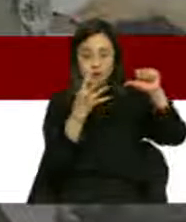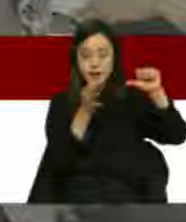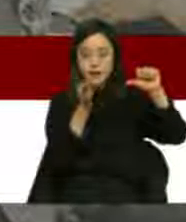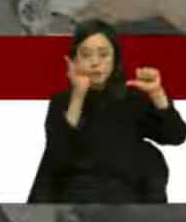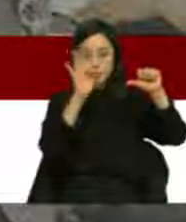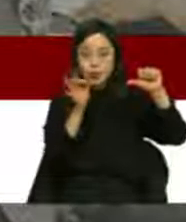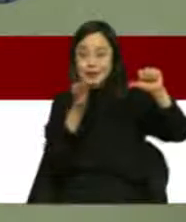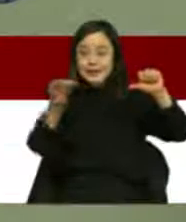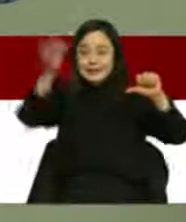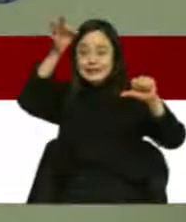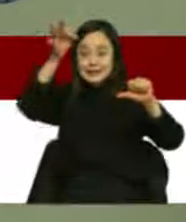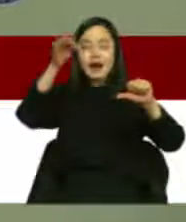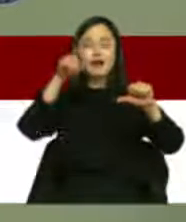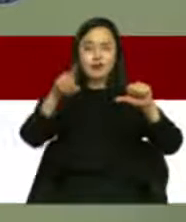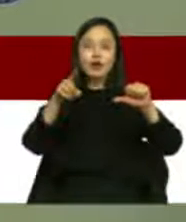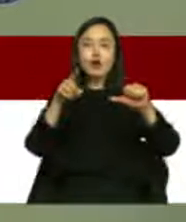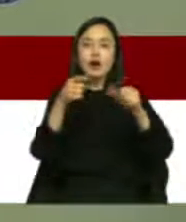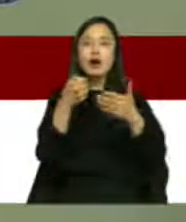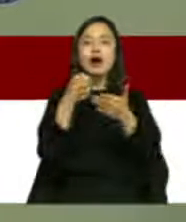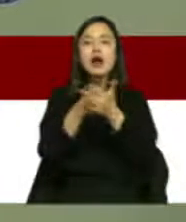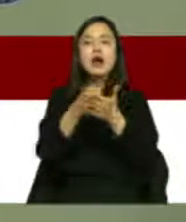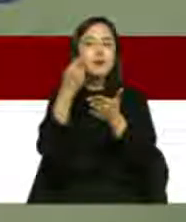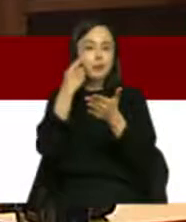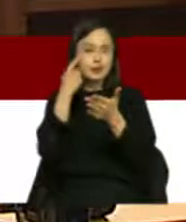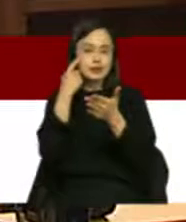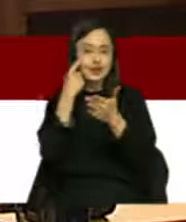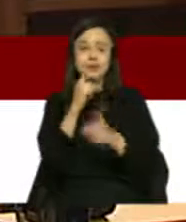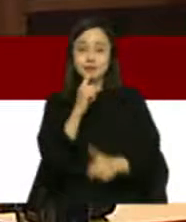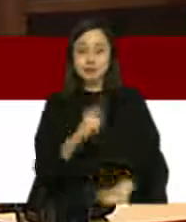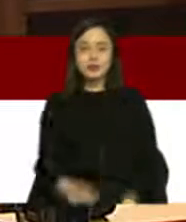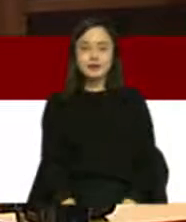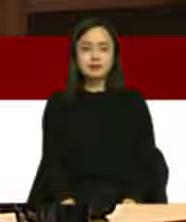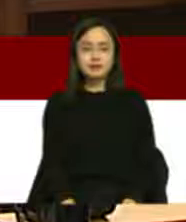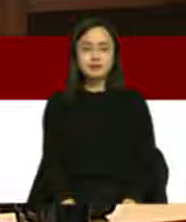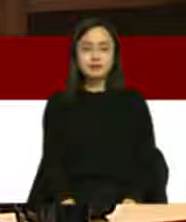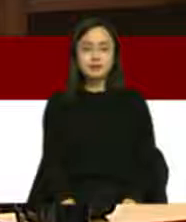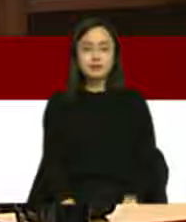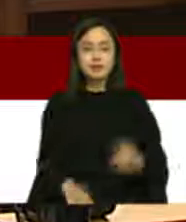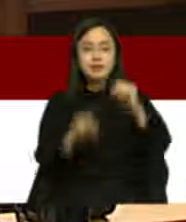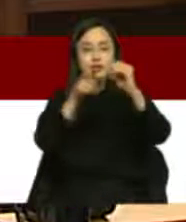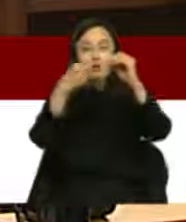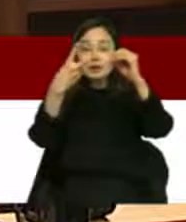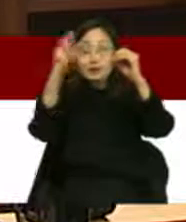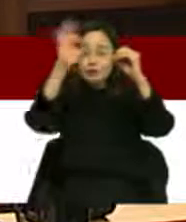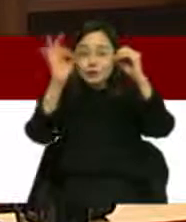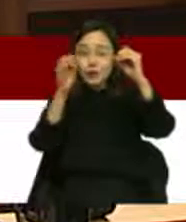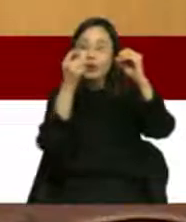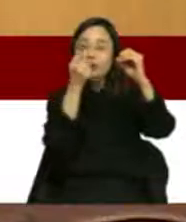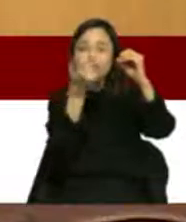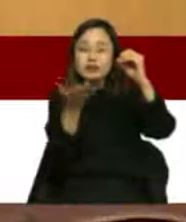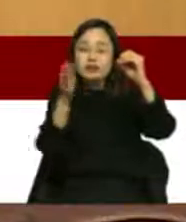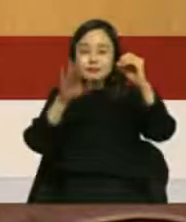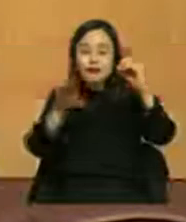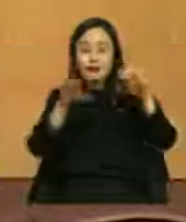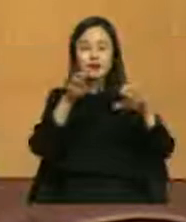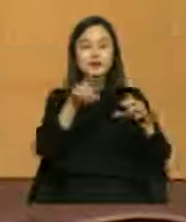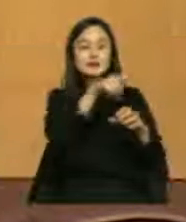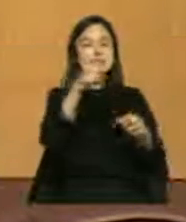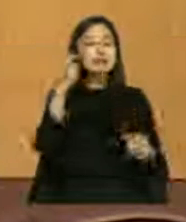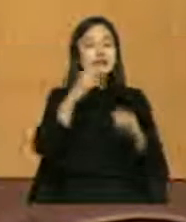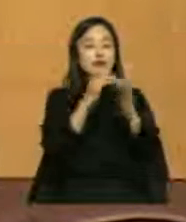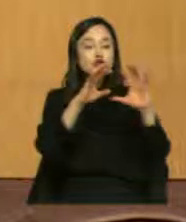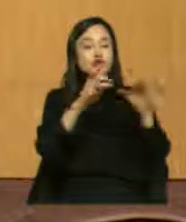인상안을 주장했습니다. 반면 3명의 위원들은 0.2% 차이라도 여론조사 결과에 따라야 한다며